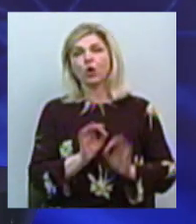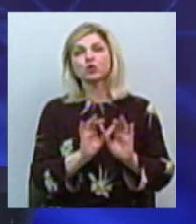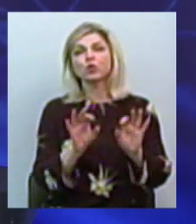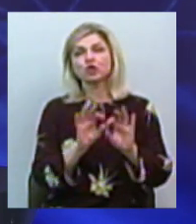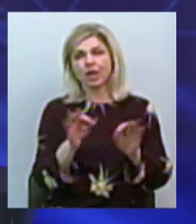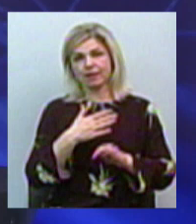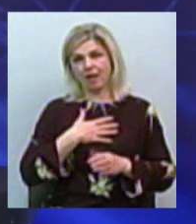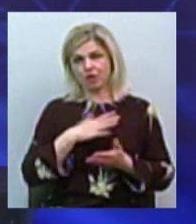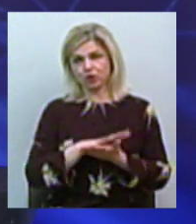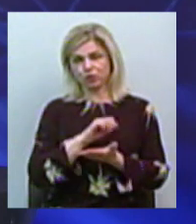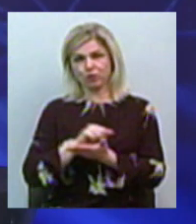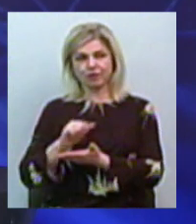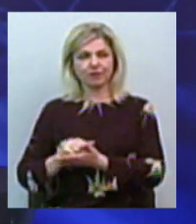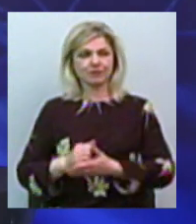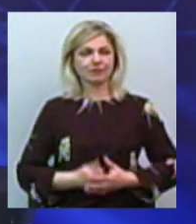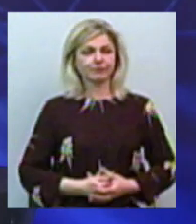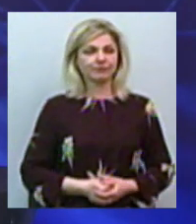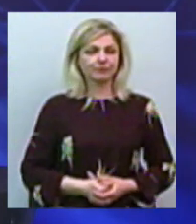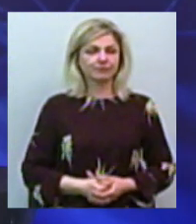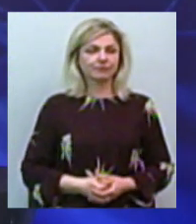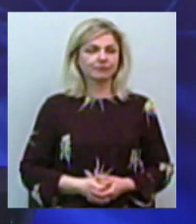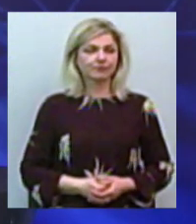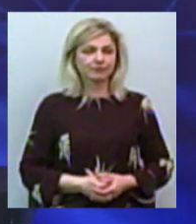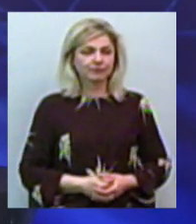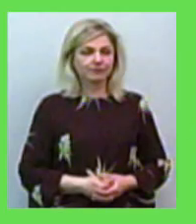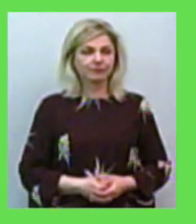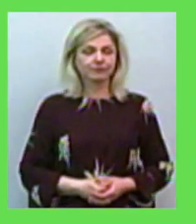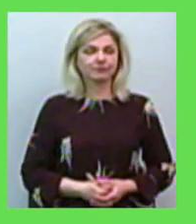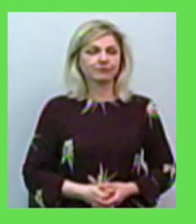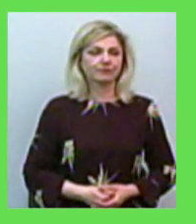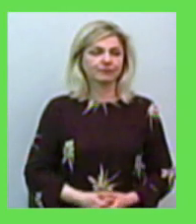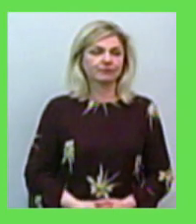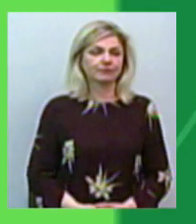Катерини Максименко та Сергія Куропятника.